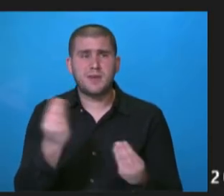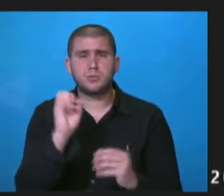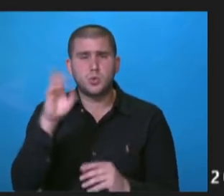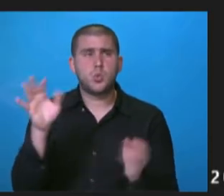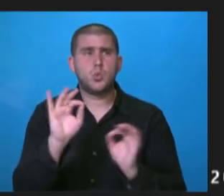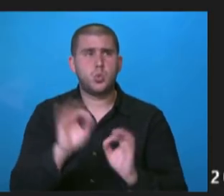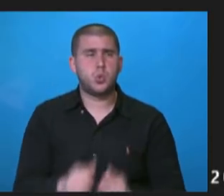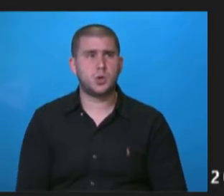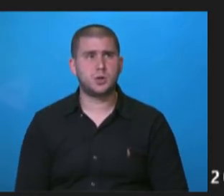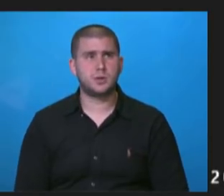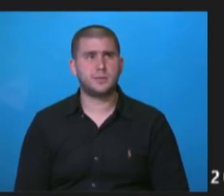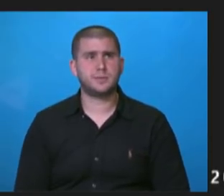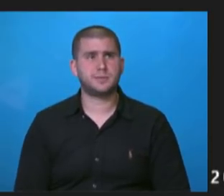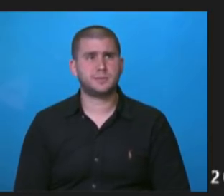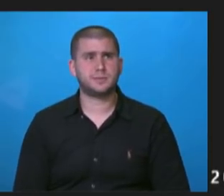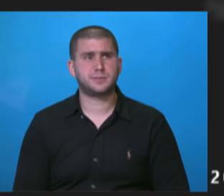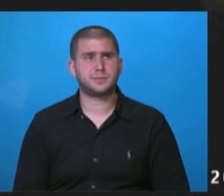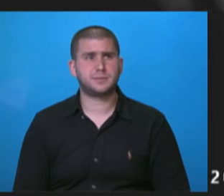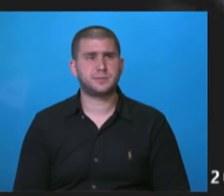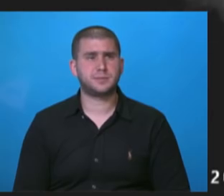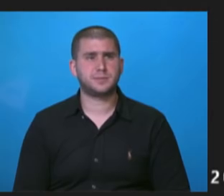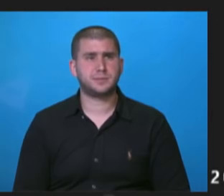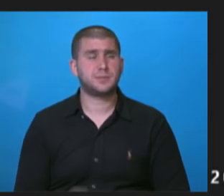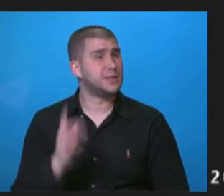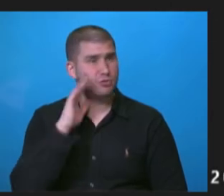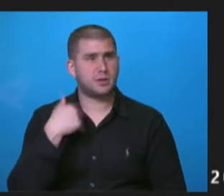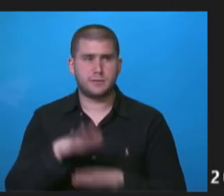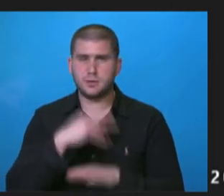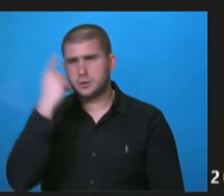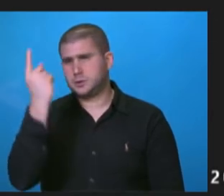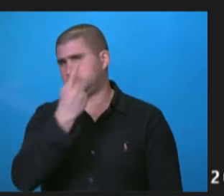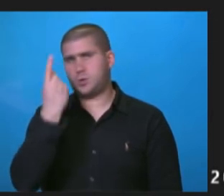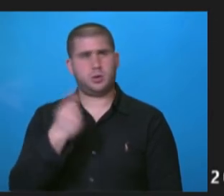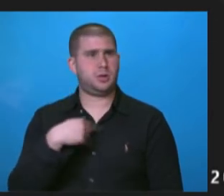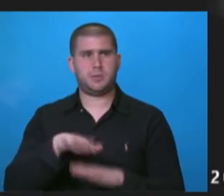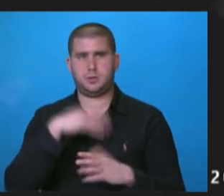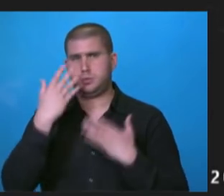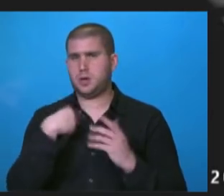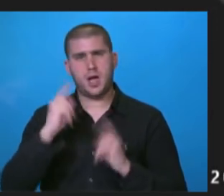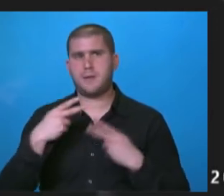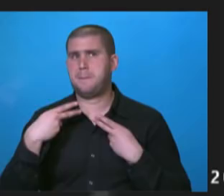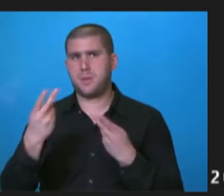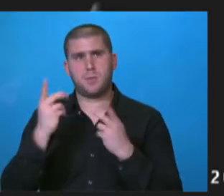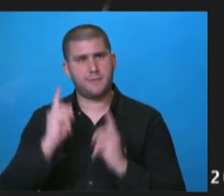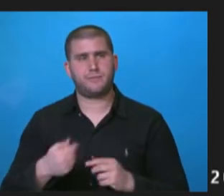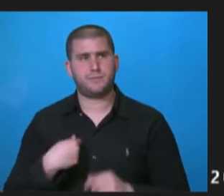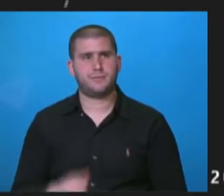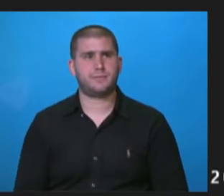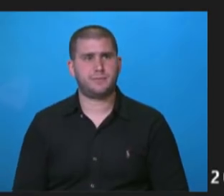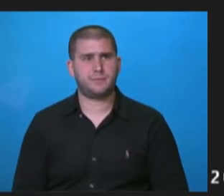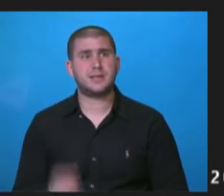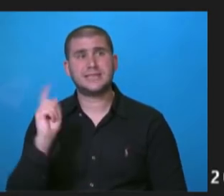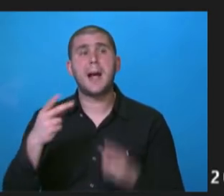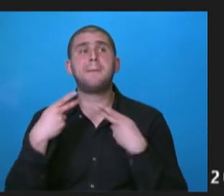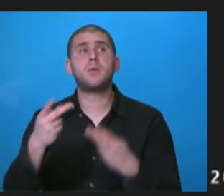ורק שתי מנות חמות לא נשלחו. תשמע, אני מתחיל לקבל סחרחורת, אחי. קח אותי לבית חולים. צריך בית